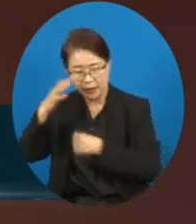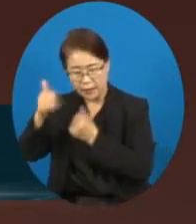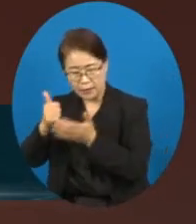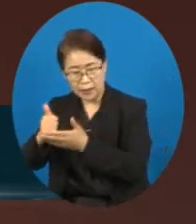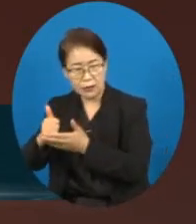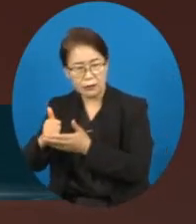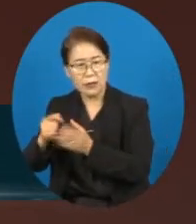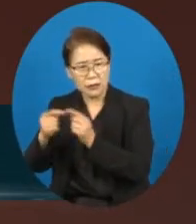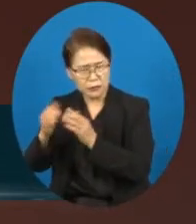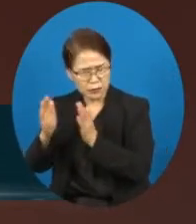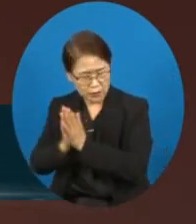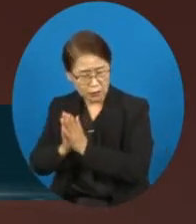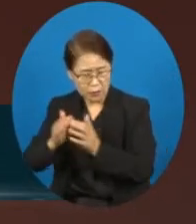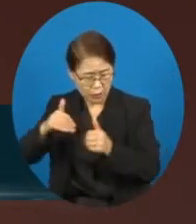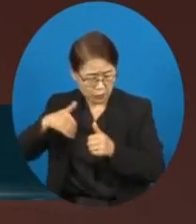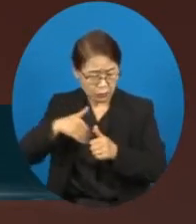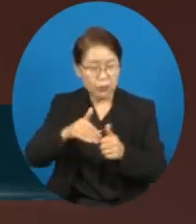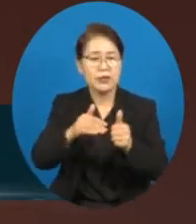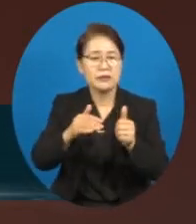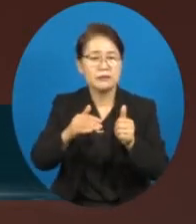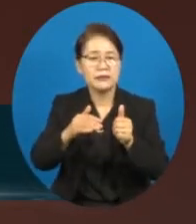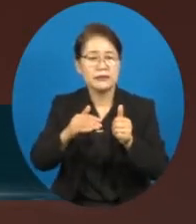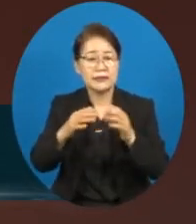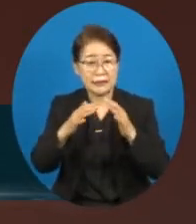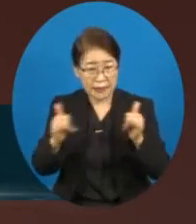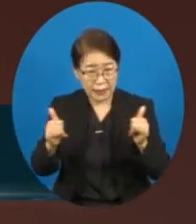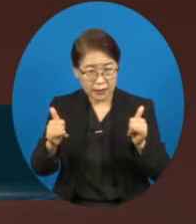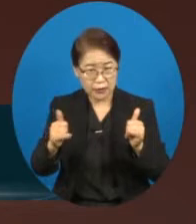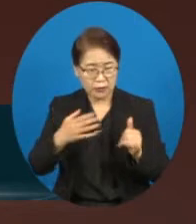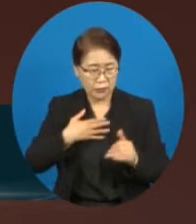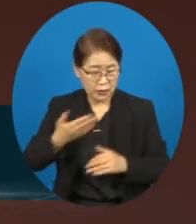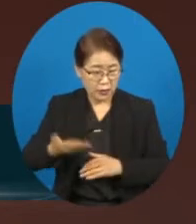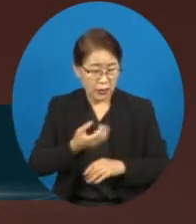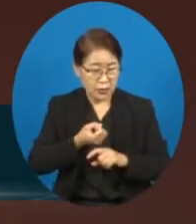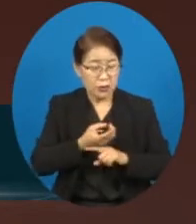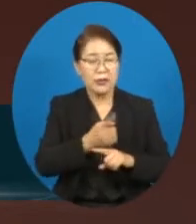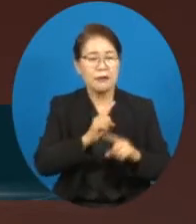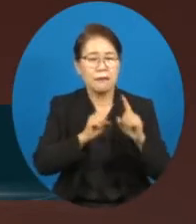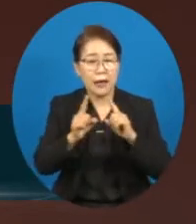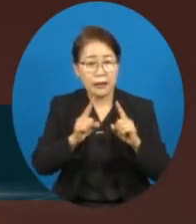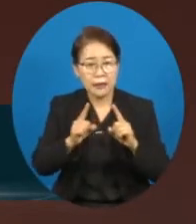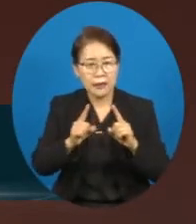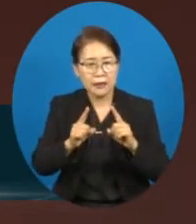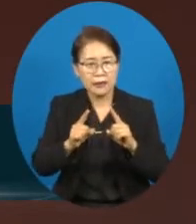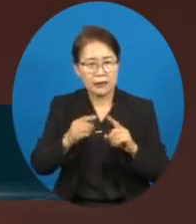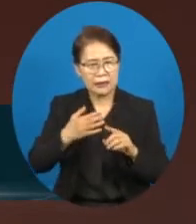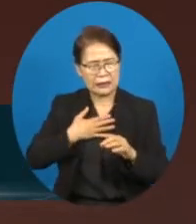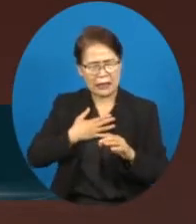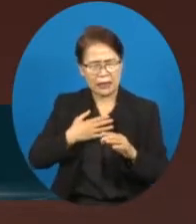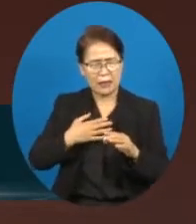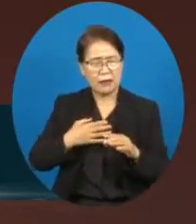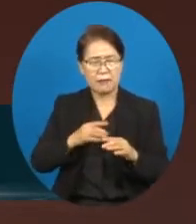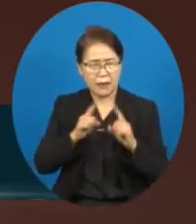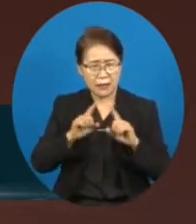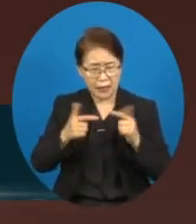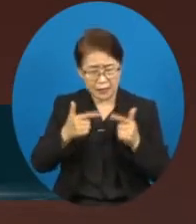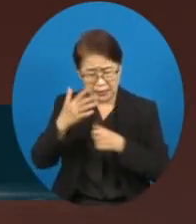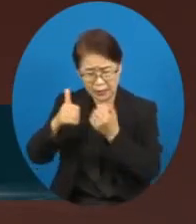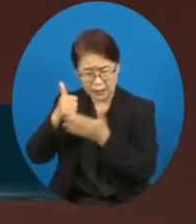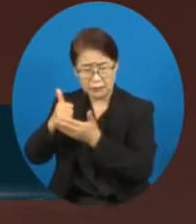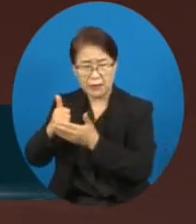하나님께로부터 직접 보내심을 받은 자라는 것을, 그리고 내가 너에게 전한 말이 나의 말이 아닌